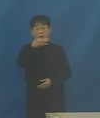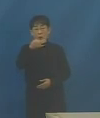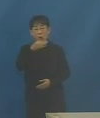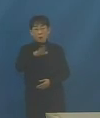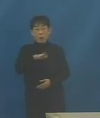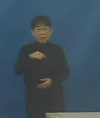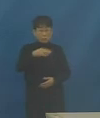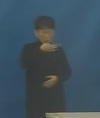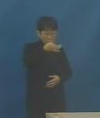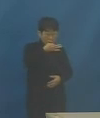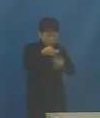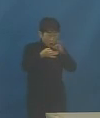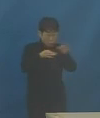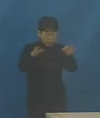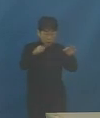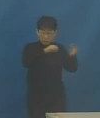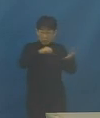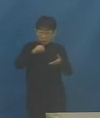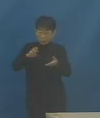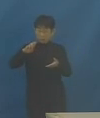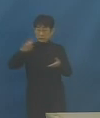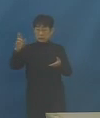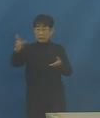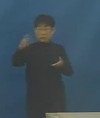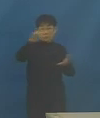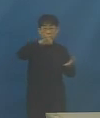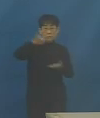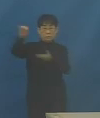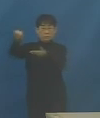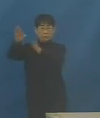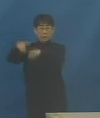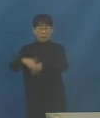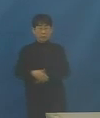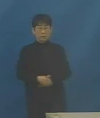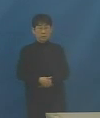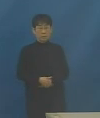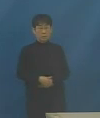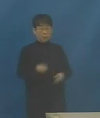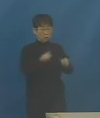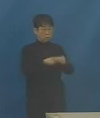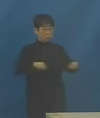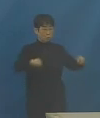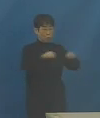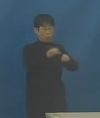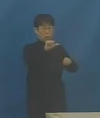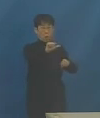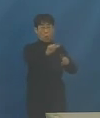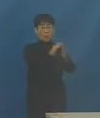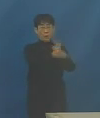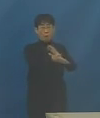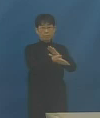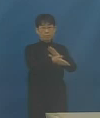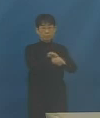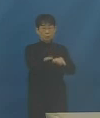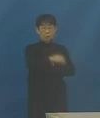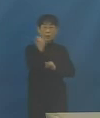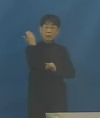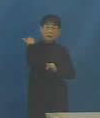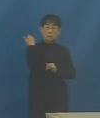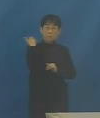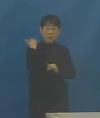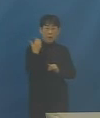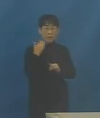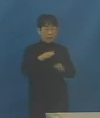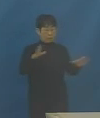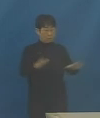こうした思いがそれぞれ間にございまして地方貢献としては先般あのまとめ